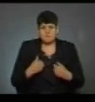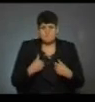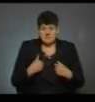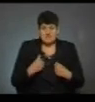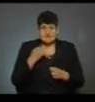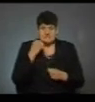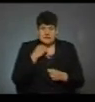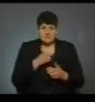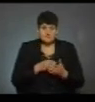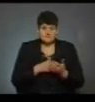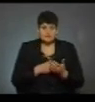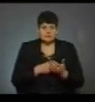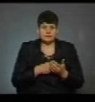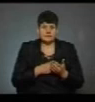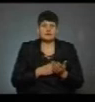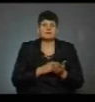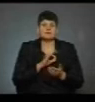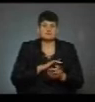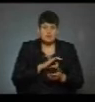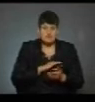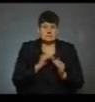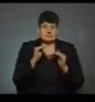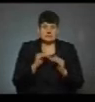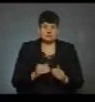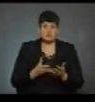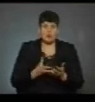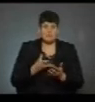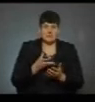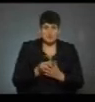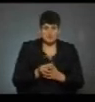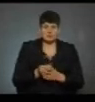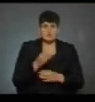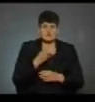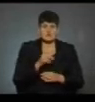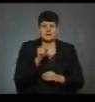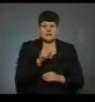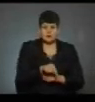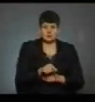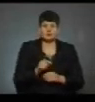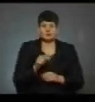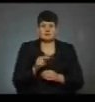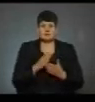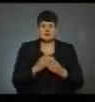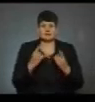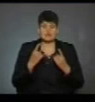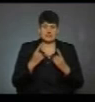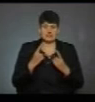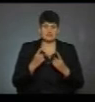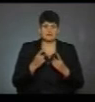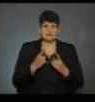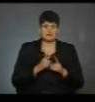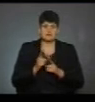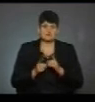старий тариф застосовуємо, в той же час знижуємо оплату, виходячи з того, що в цьому тарифі є суттєві компоненти, такі